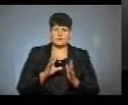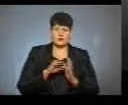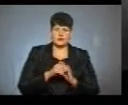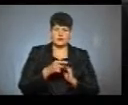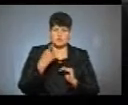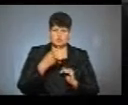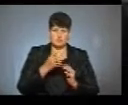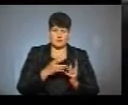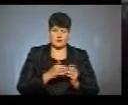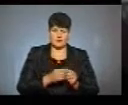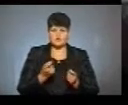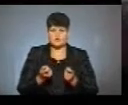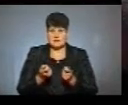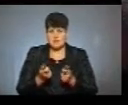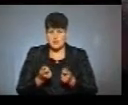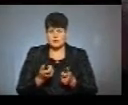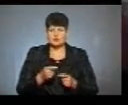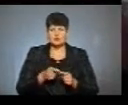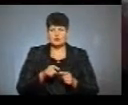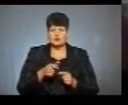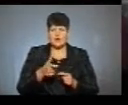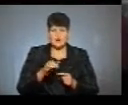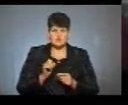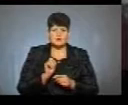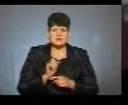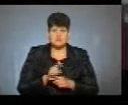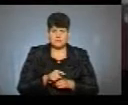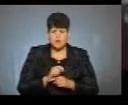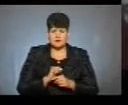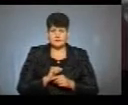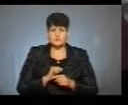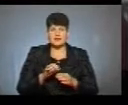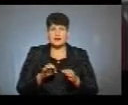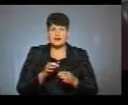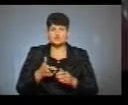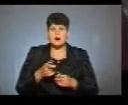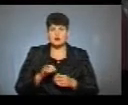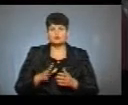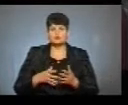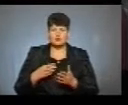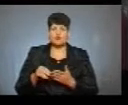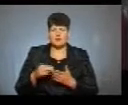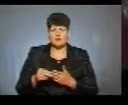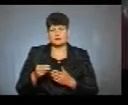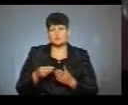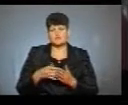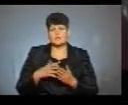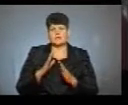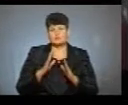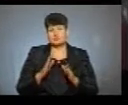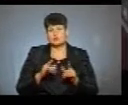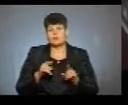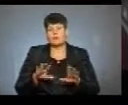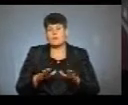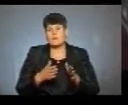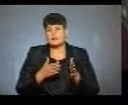особовий рахунок. Якщо замало вона цього газу замовила, то ну, решту газу вона буде докупляти по ціні, яка буде діяти на